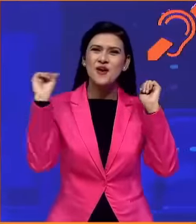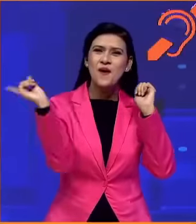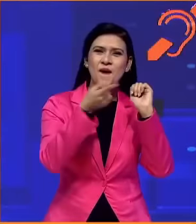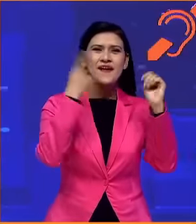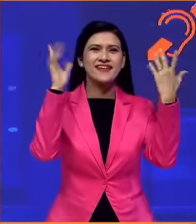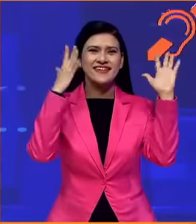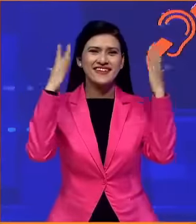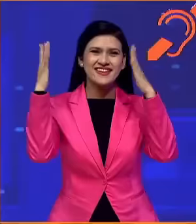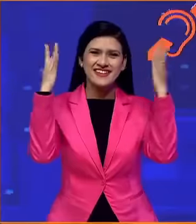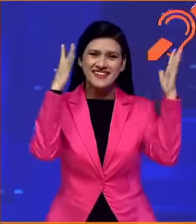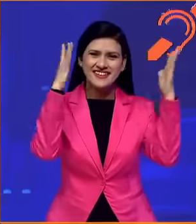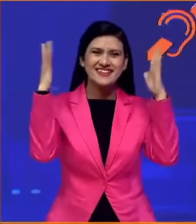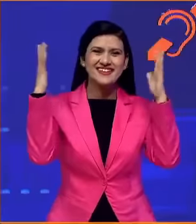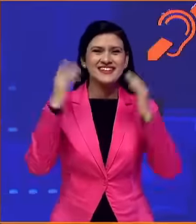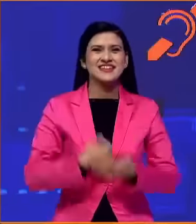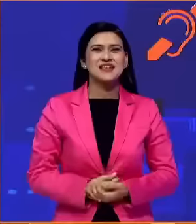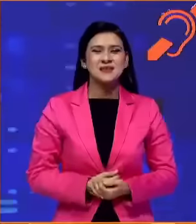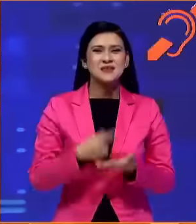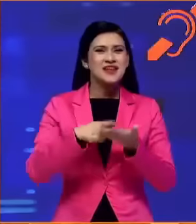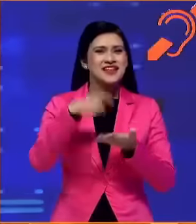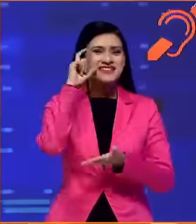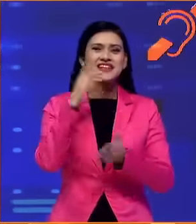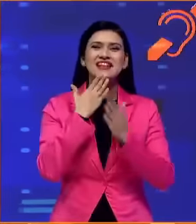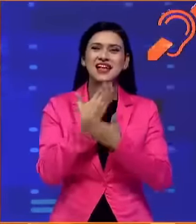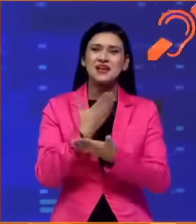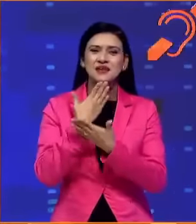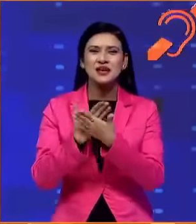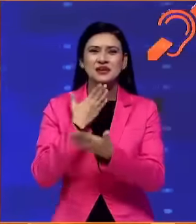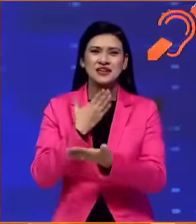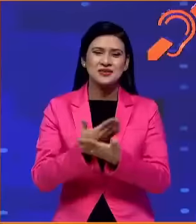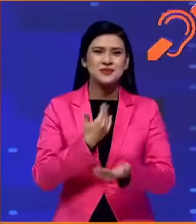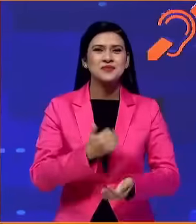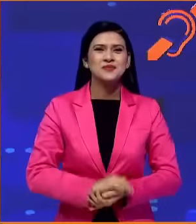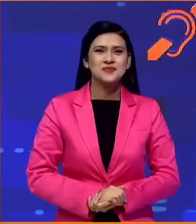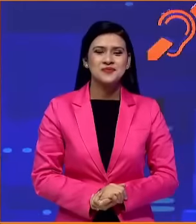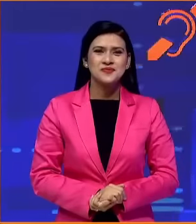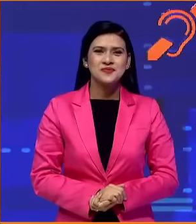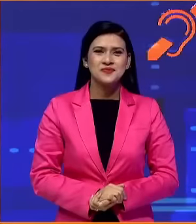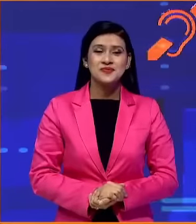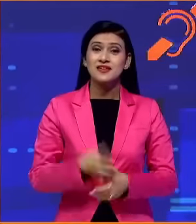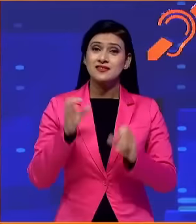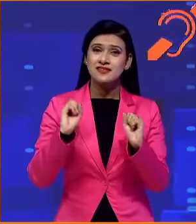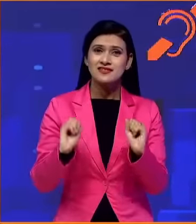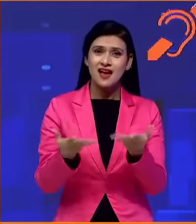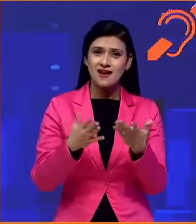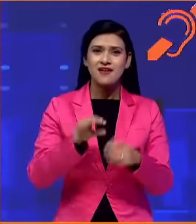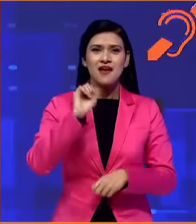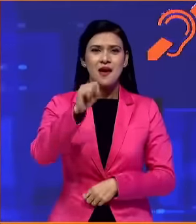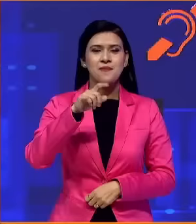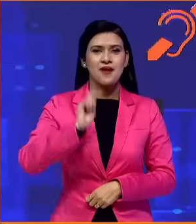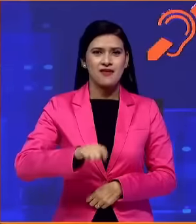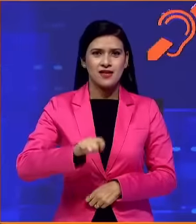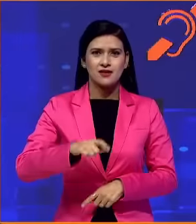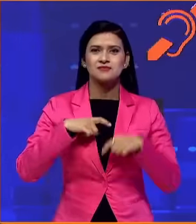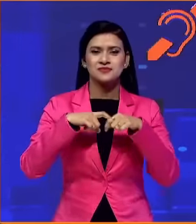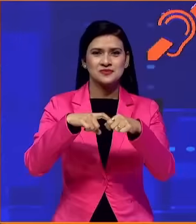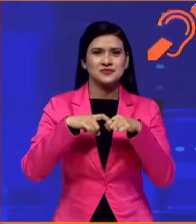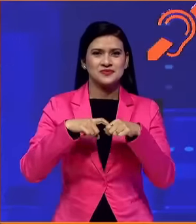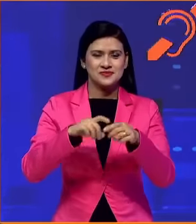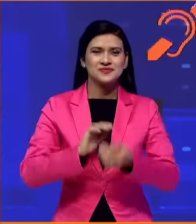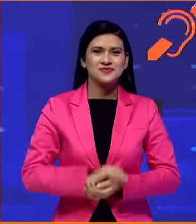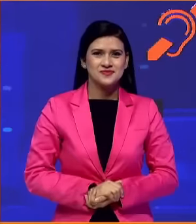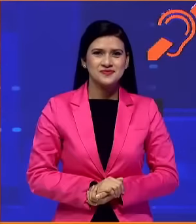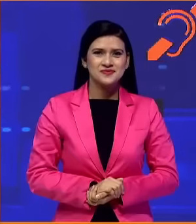धन्यवाद।धन्यवाद।तोचलिएशुरूकरतेहैं आपकीअदालतमें